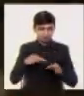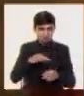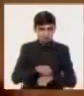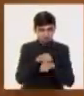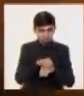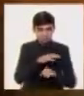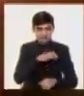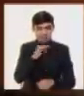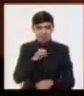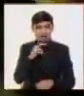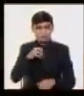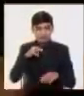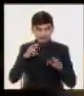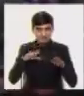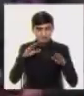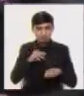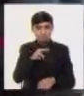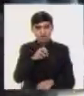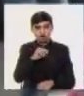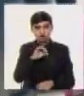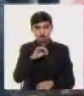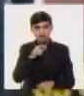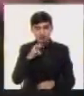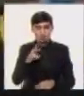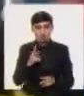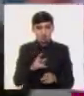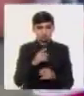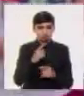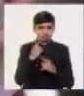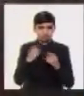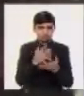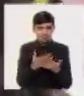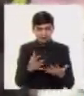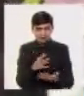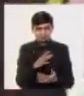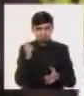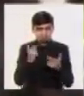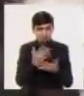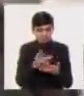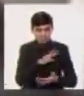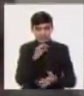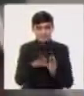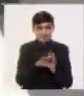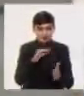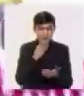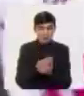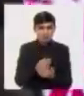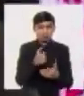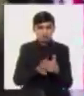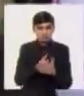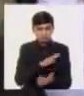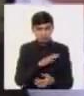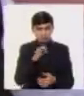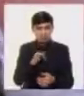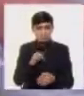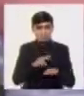митинги у местных администраций. В Мичигане, где губернатору поступали многочисленные угрозы, выборщикам пришлось отдать свои голоса в